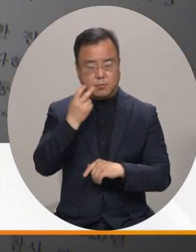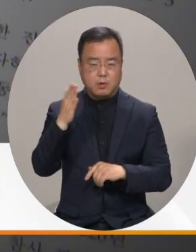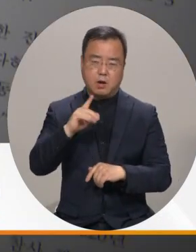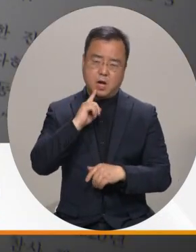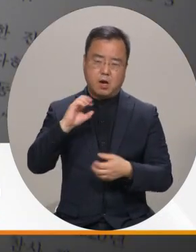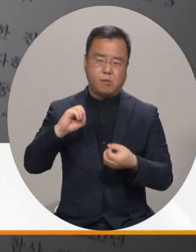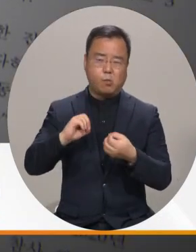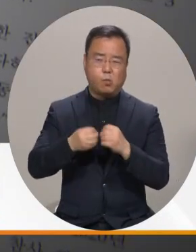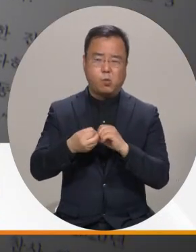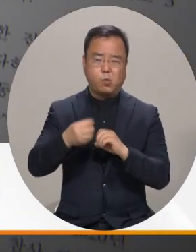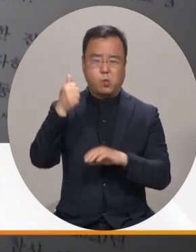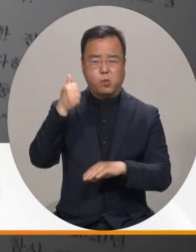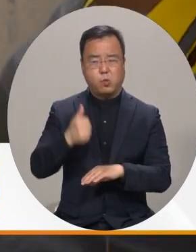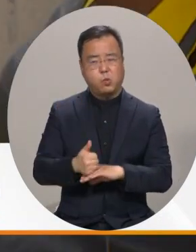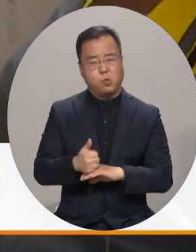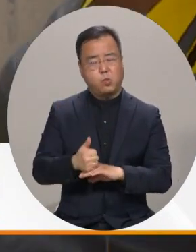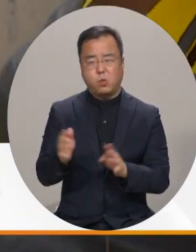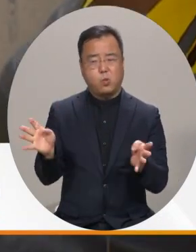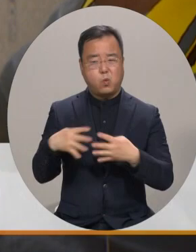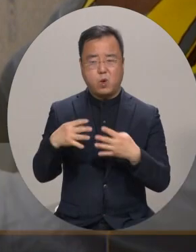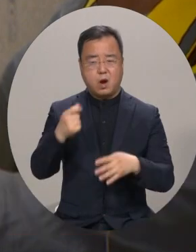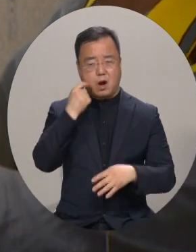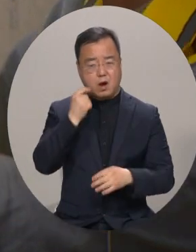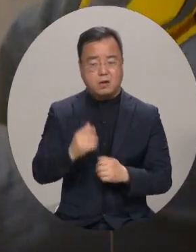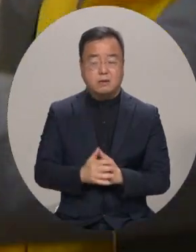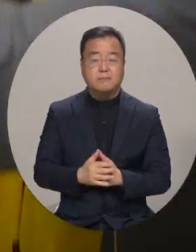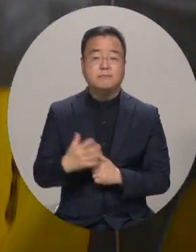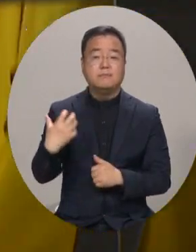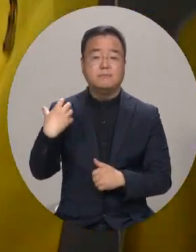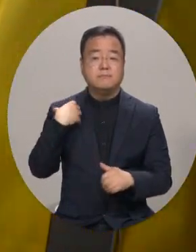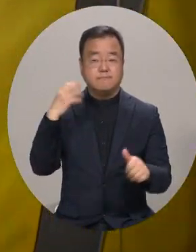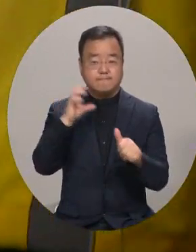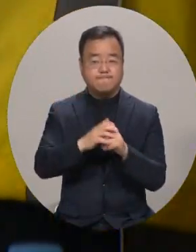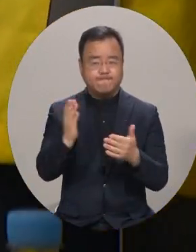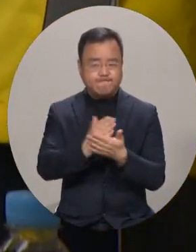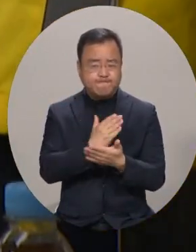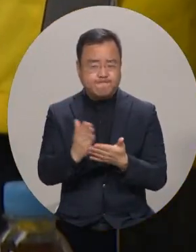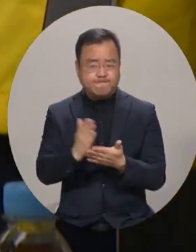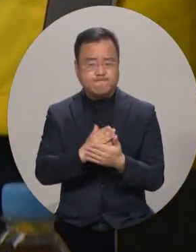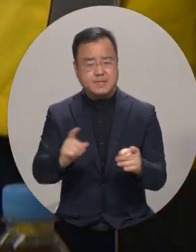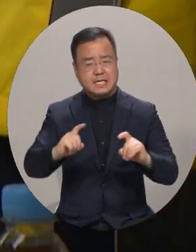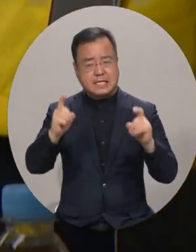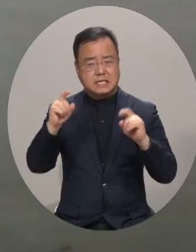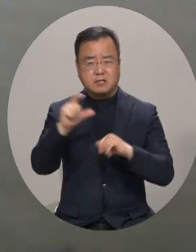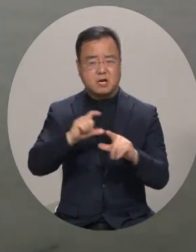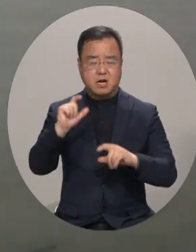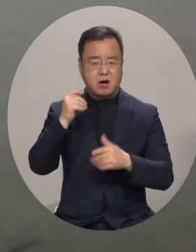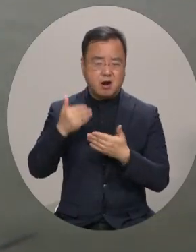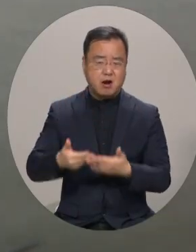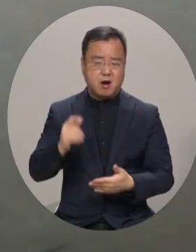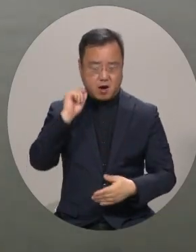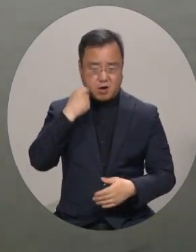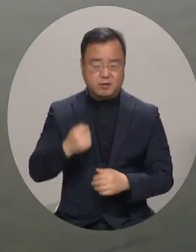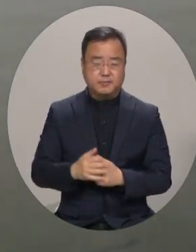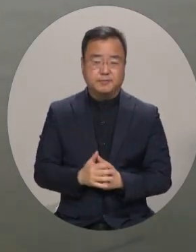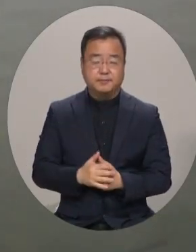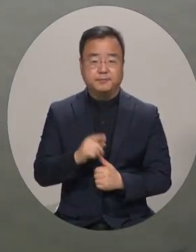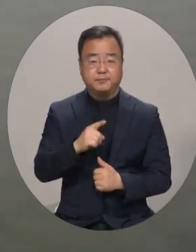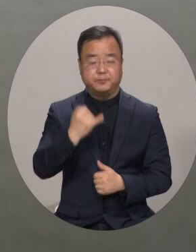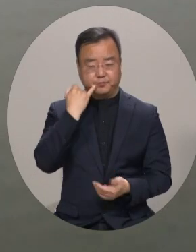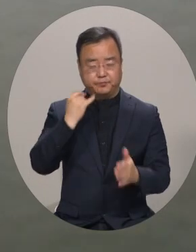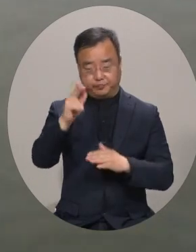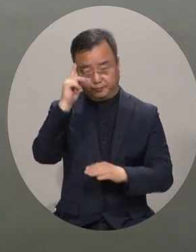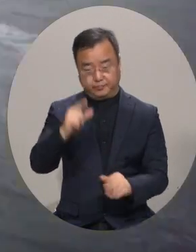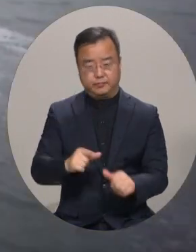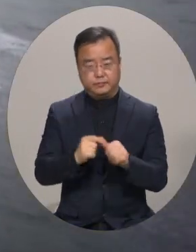내놓으면서 합의에 이르지 못한 겁니다 책임 소재를 가리는 과정은 더 어려웠습니다 해경은 구조 의무를 다하지